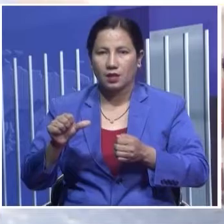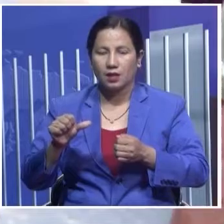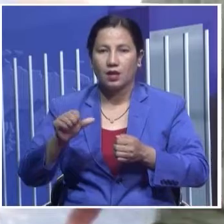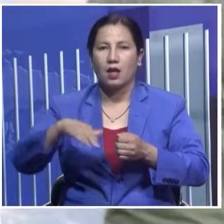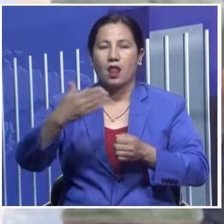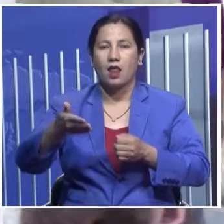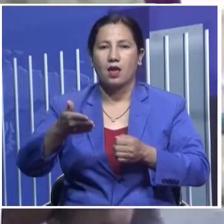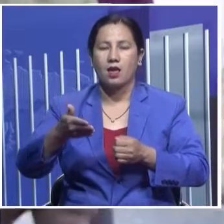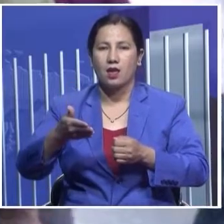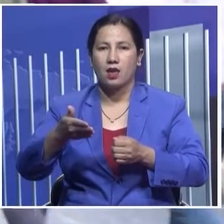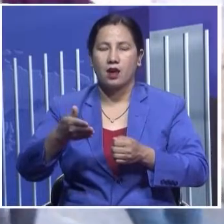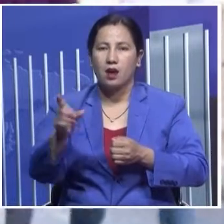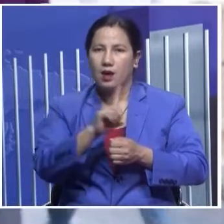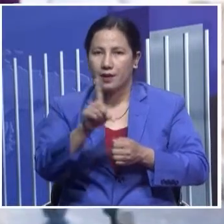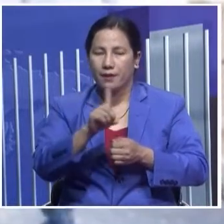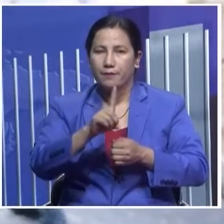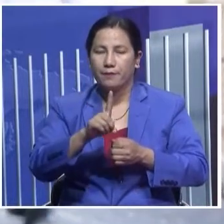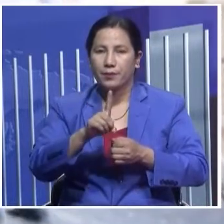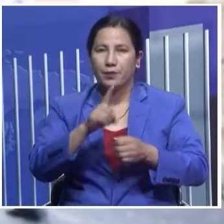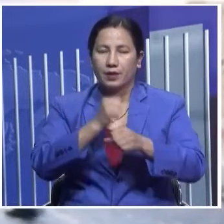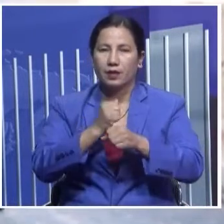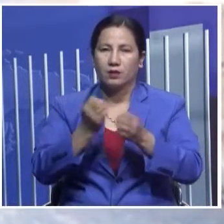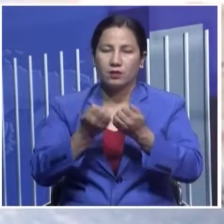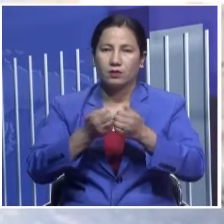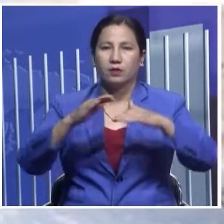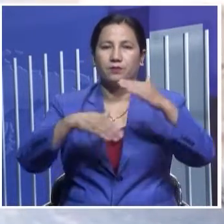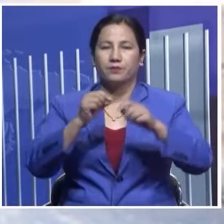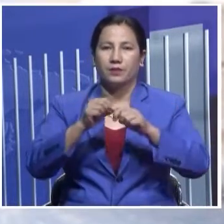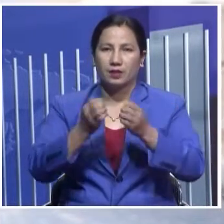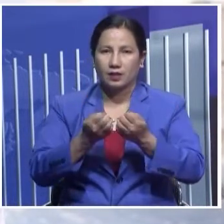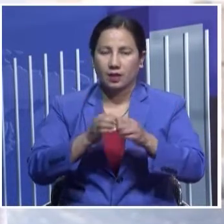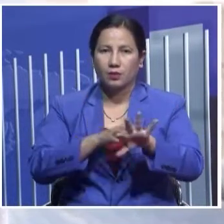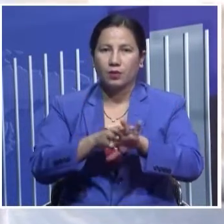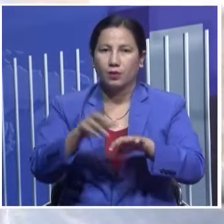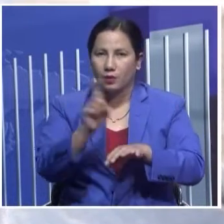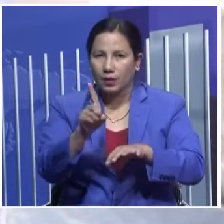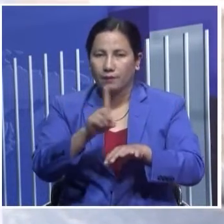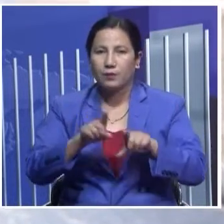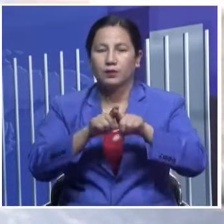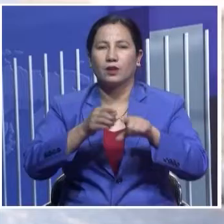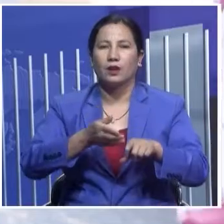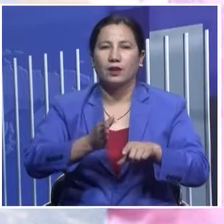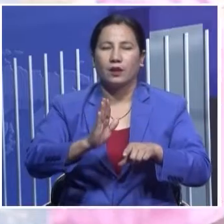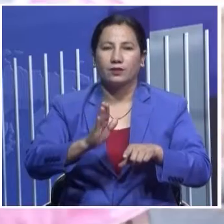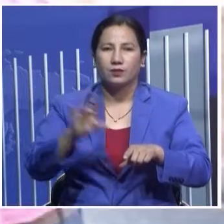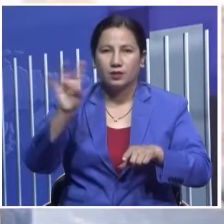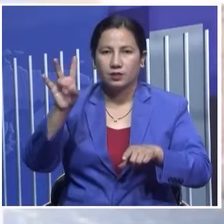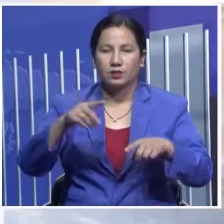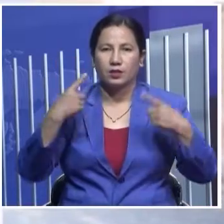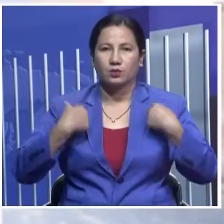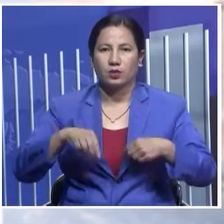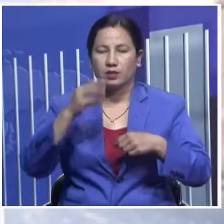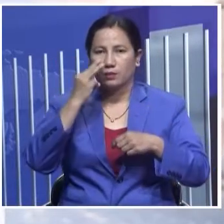जनतालाई भलो हुने काम गर्नुहुनेछ। विकास निर्माणका कामहरू मा राम्रोसँगले जानुहुन्छ। शिक्षा